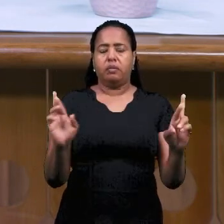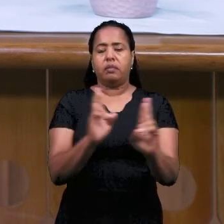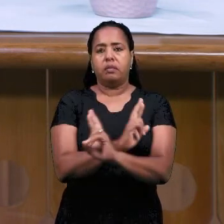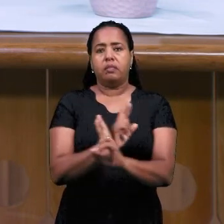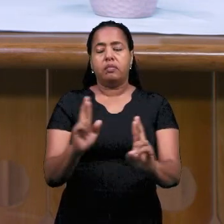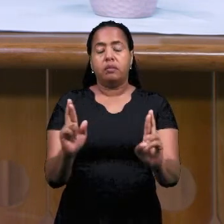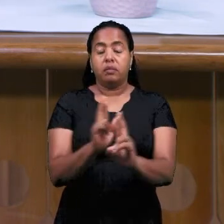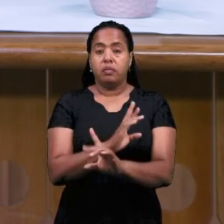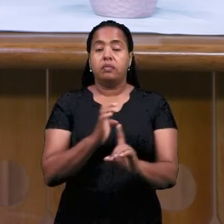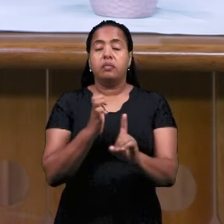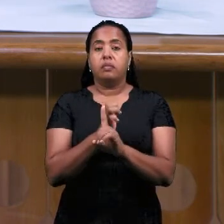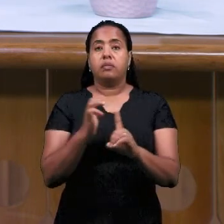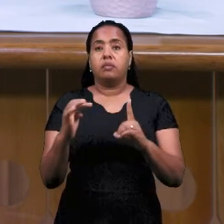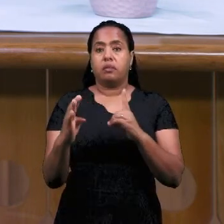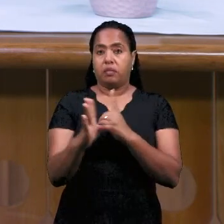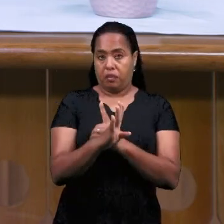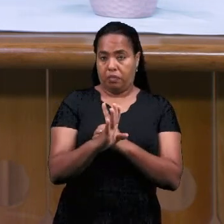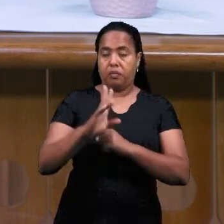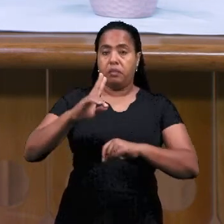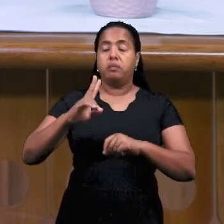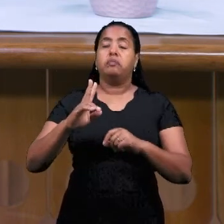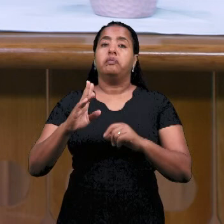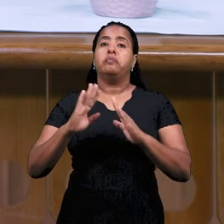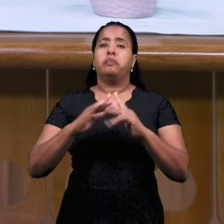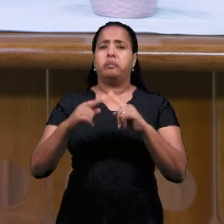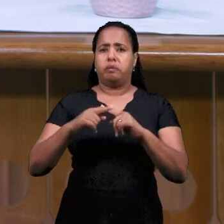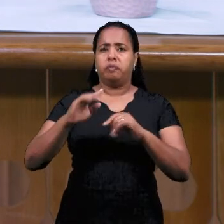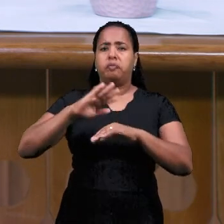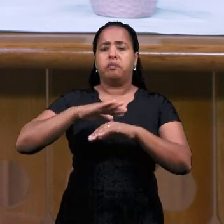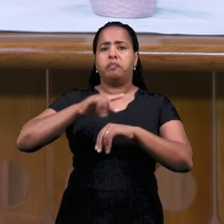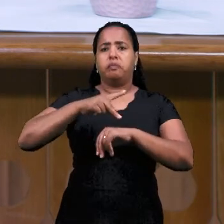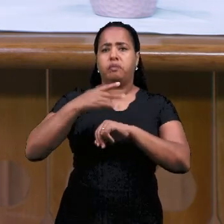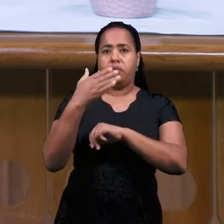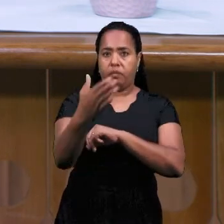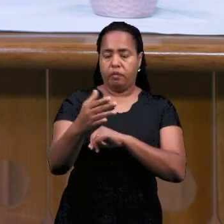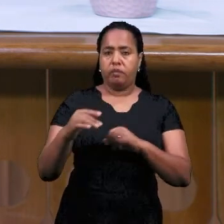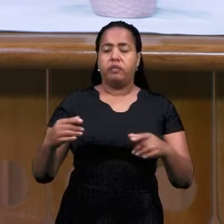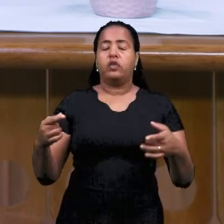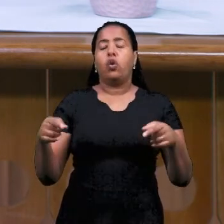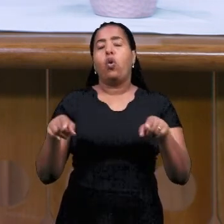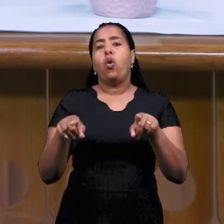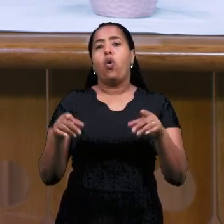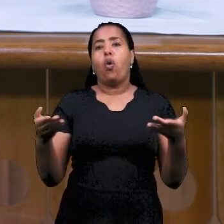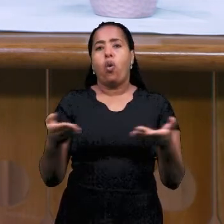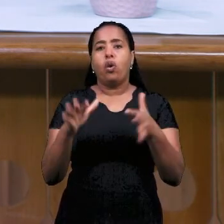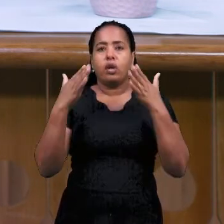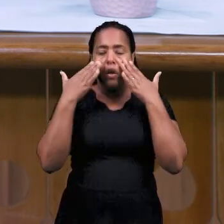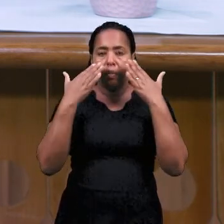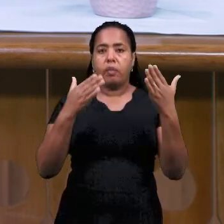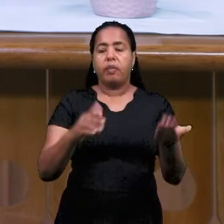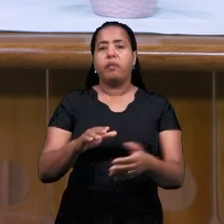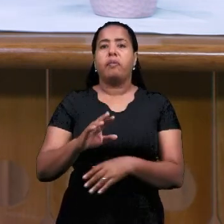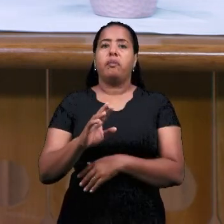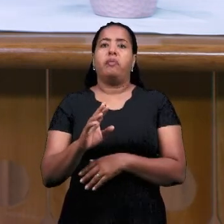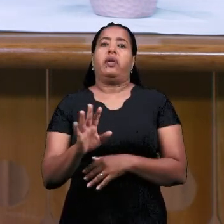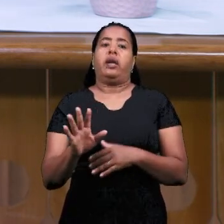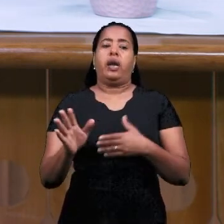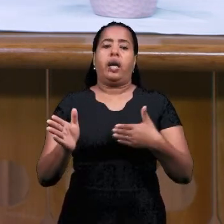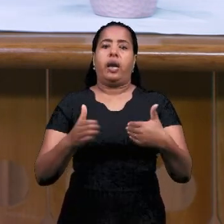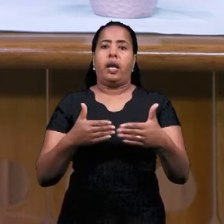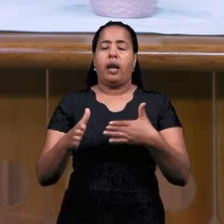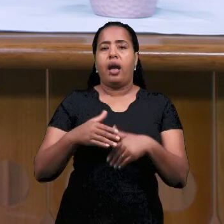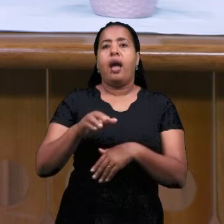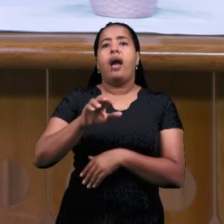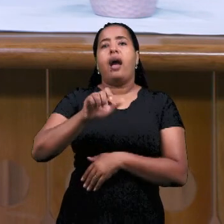liés à l'école biblique venus des églises à l'étranger. Aujourd'hui, nous allons présenter le Nicaragua. Le Nicaragua va présenter